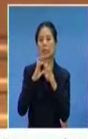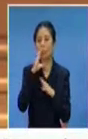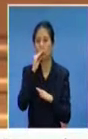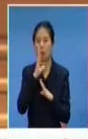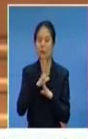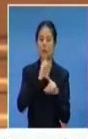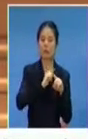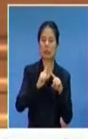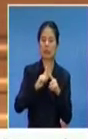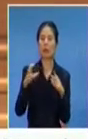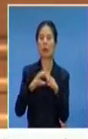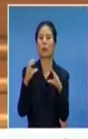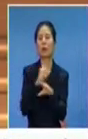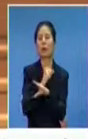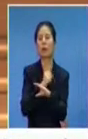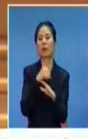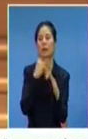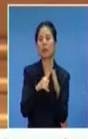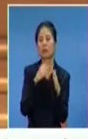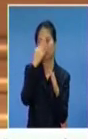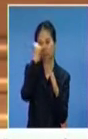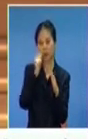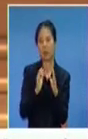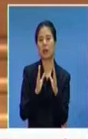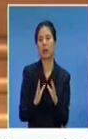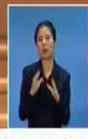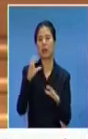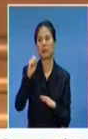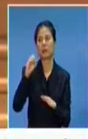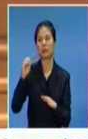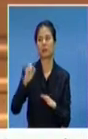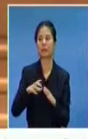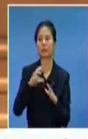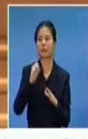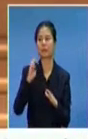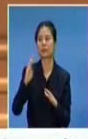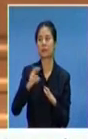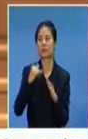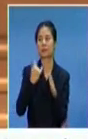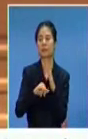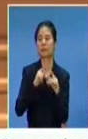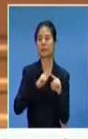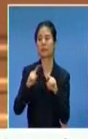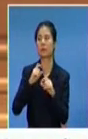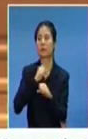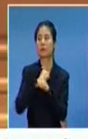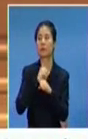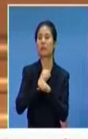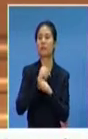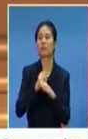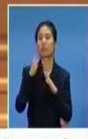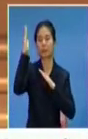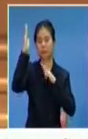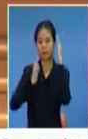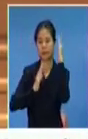การเมืองของเราผิดเพี้ยนนั่นคือตัวนักการเมืองนั่นคือตัวพรรคการเมืองเน้นในการเสริมสร้างประชาธิปไตยในระบบ